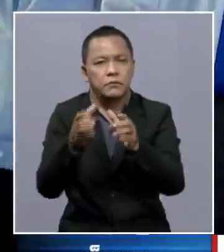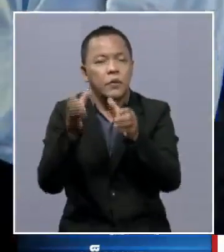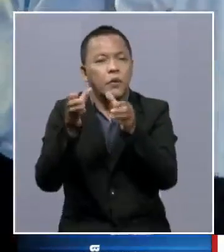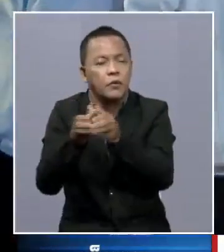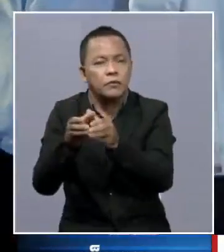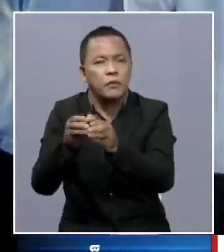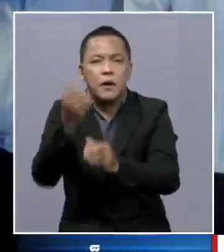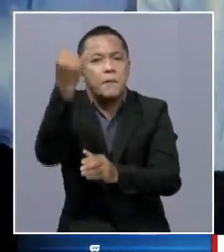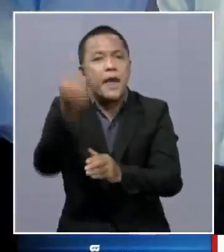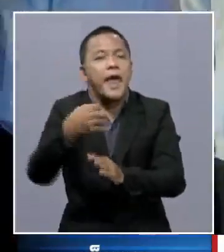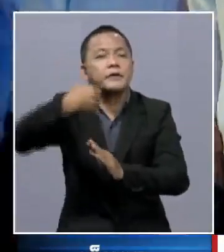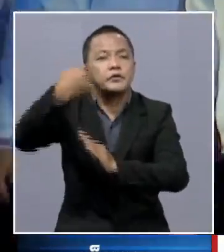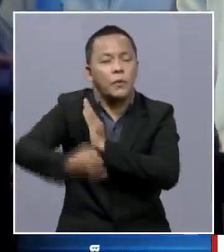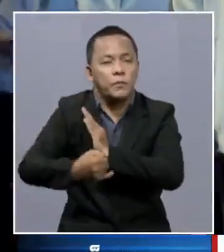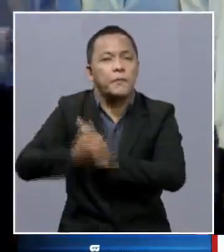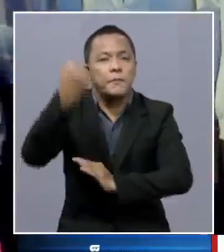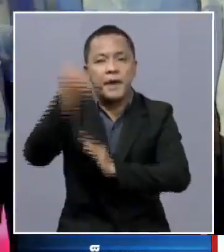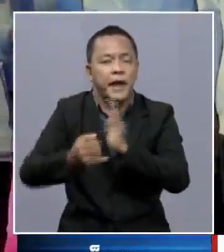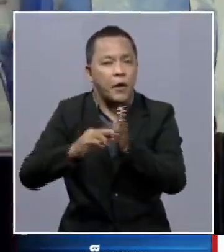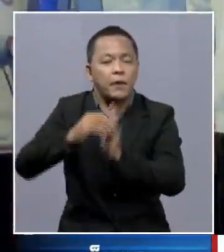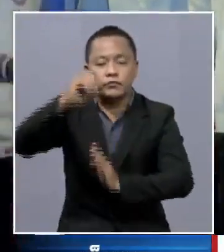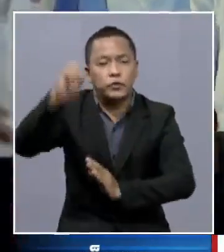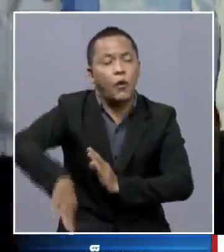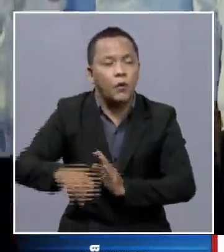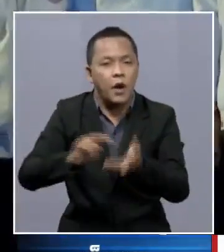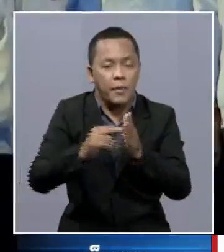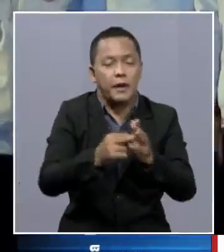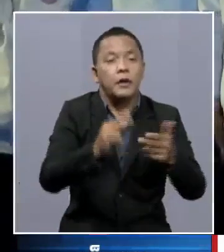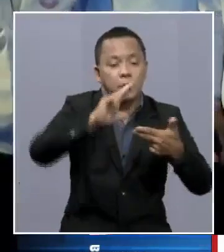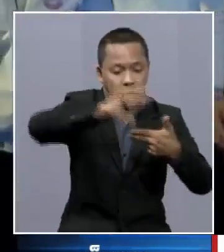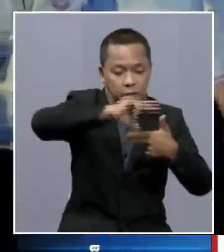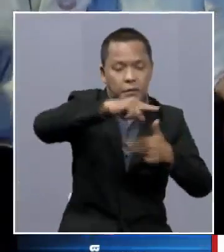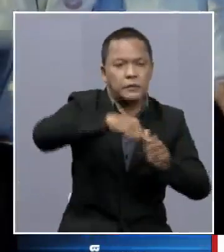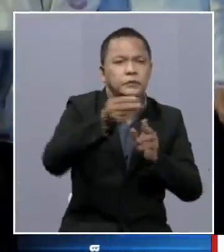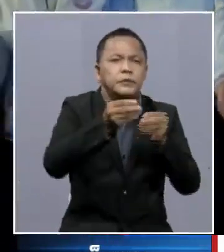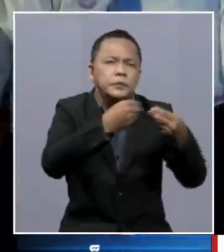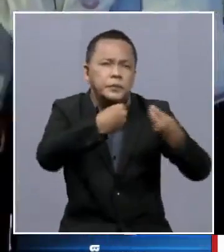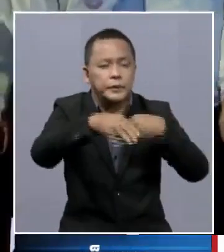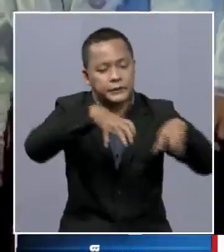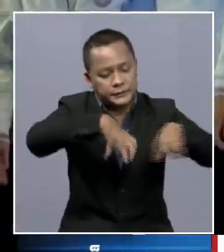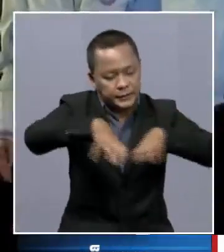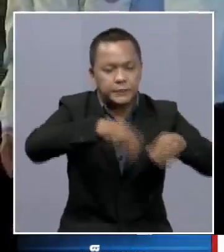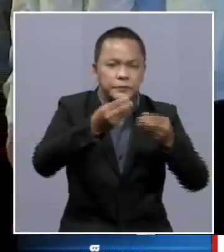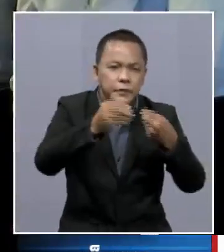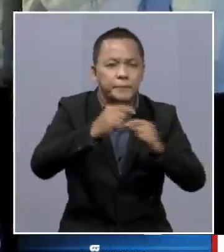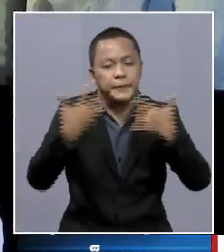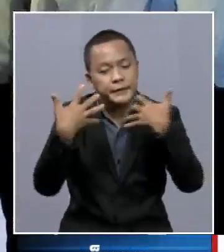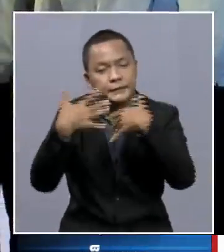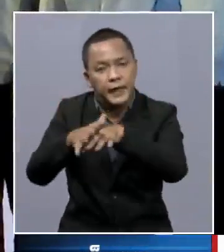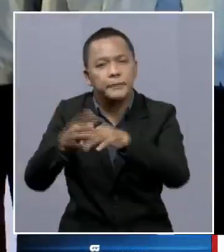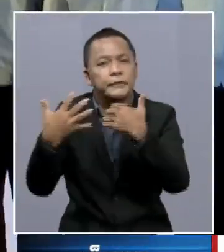enหยุมในการบริหารจัดการ execute